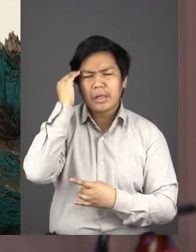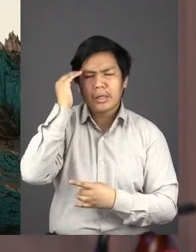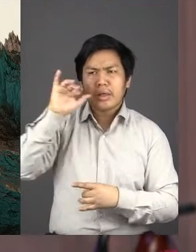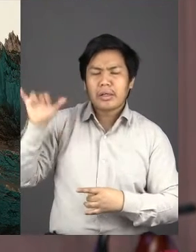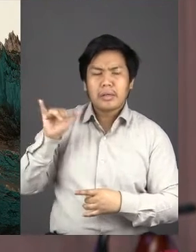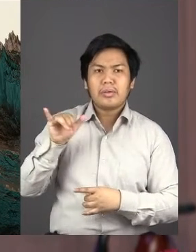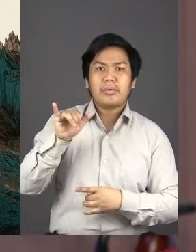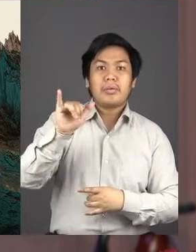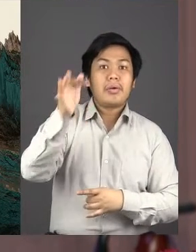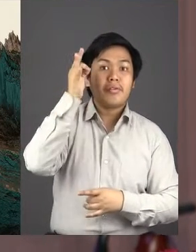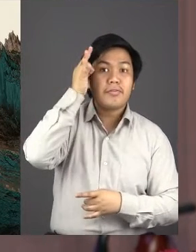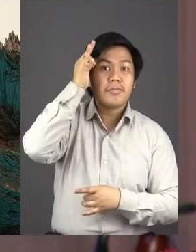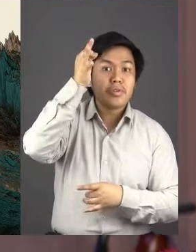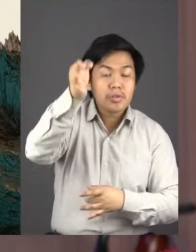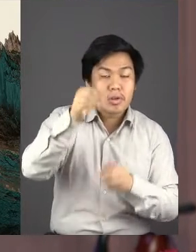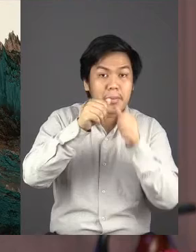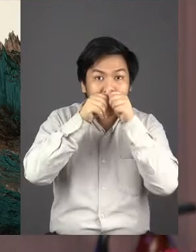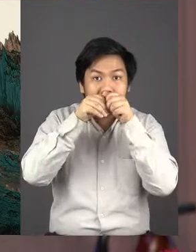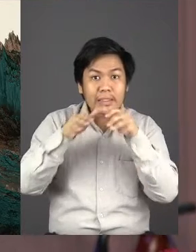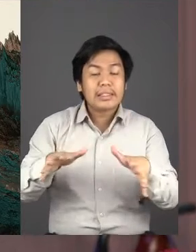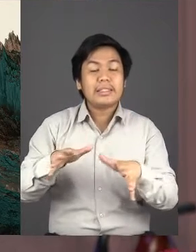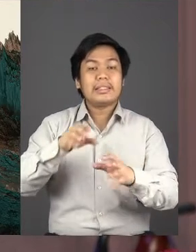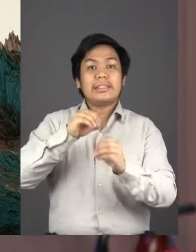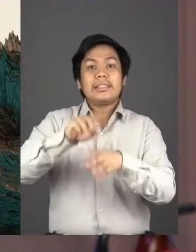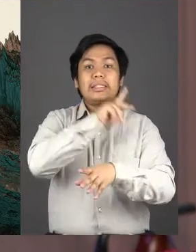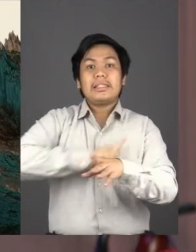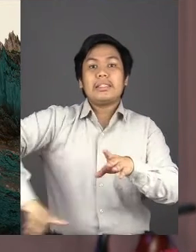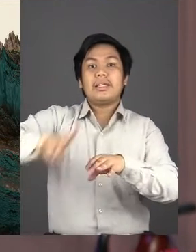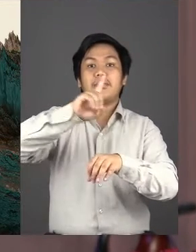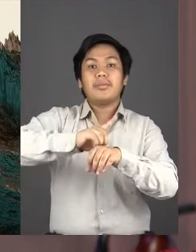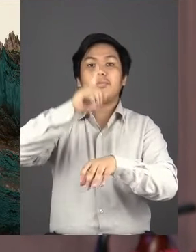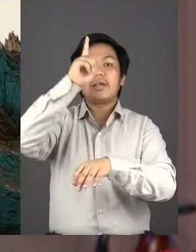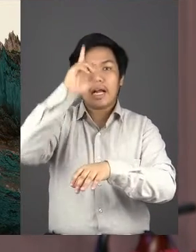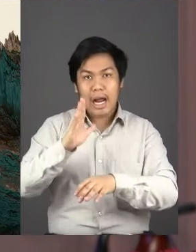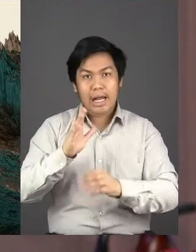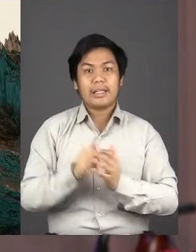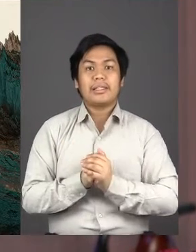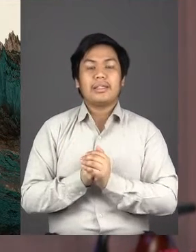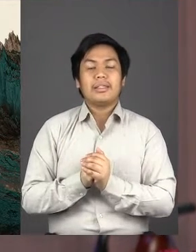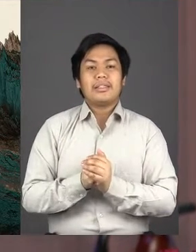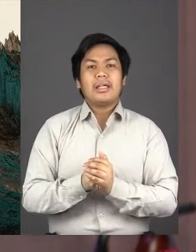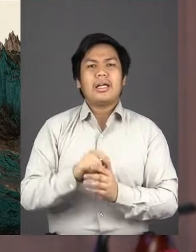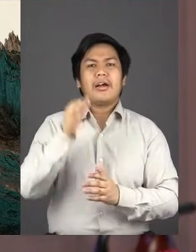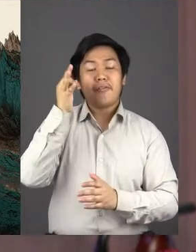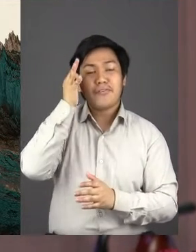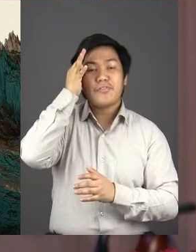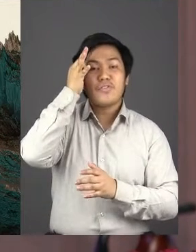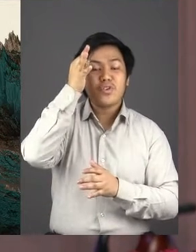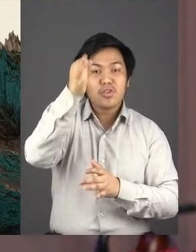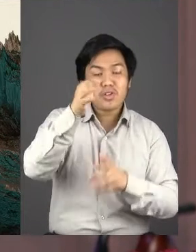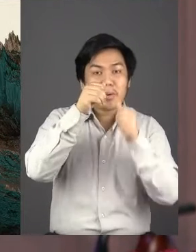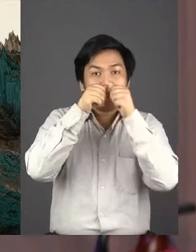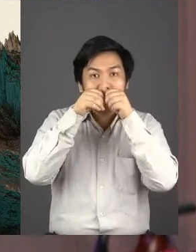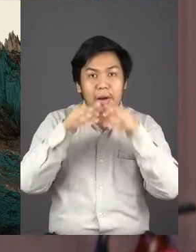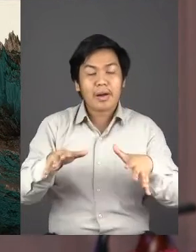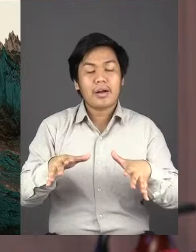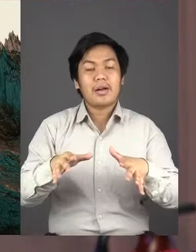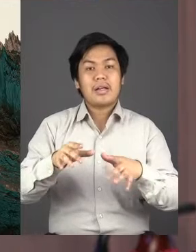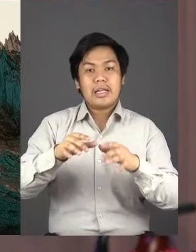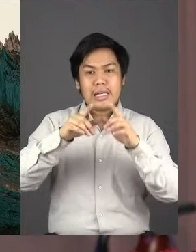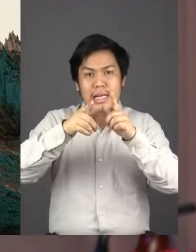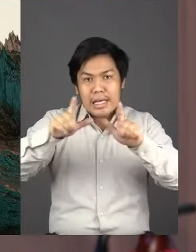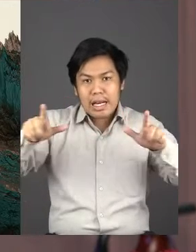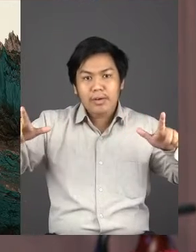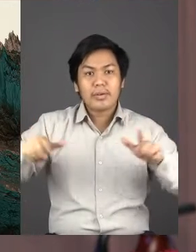hanggang pamana sa kaharian ng ating Panginoon, isang pamana, isang inheritance sa wika niya